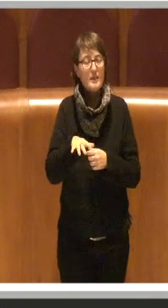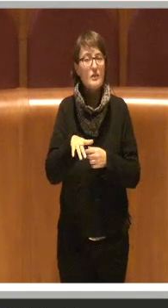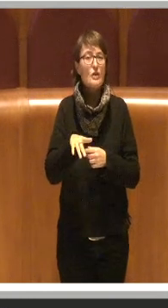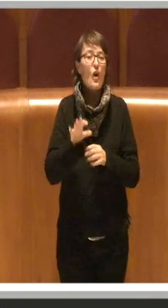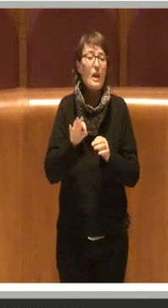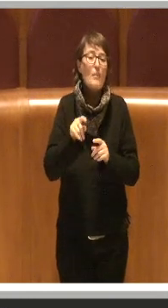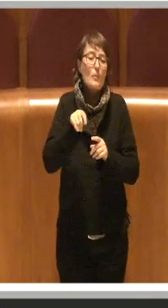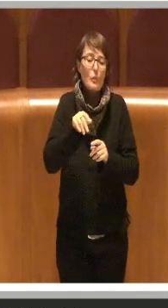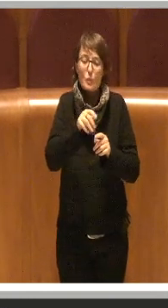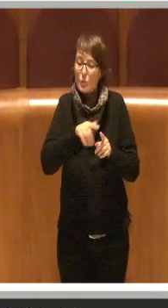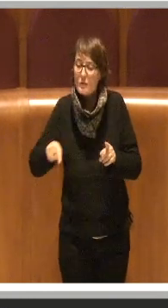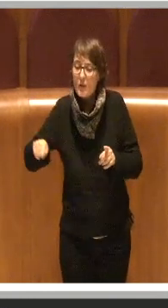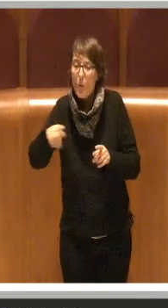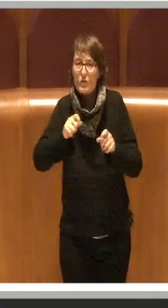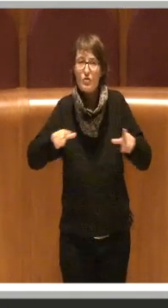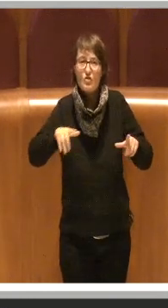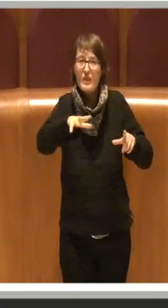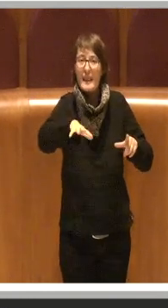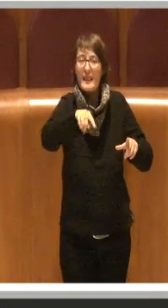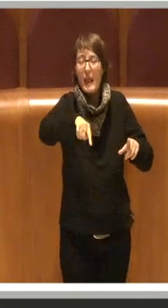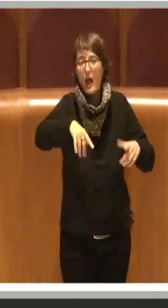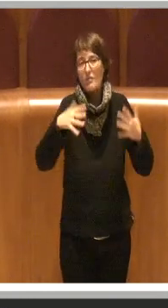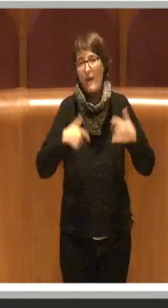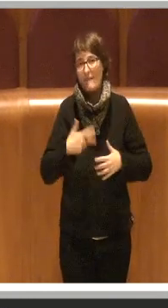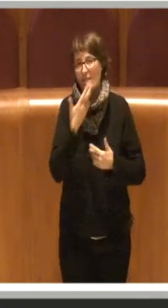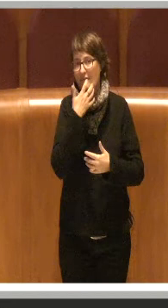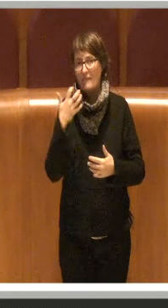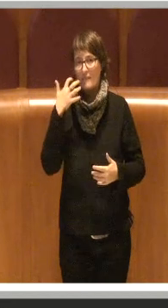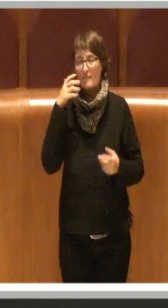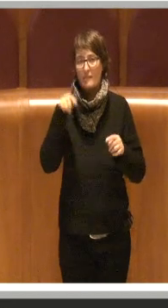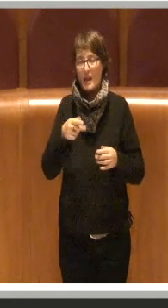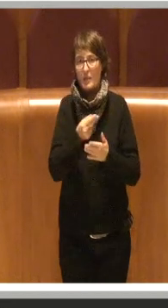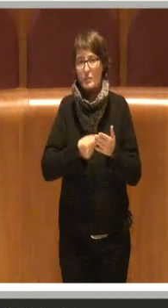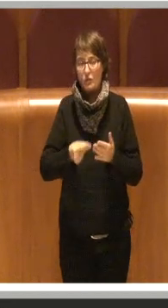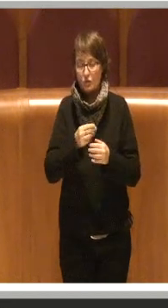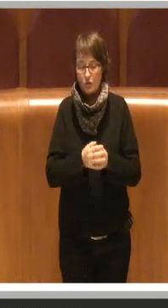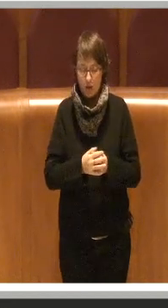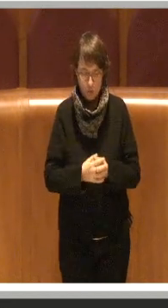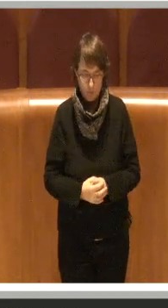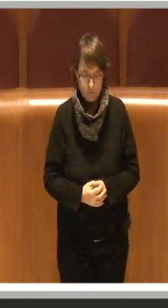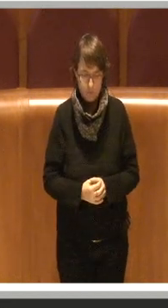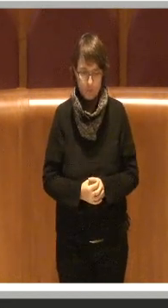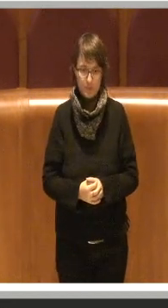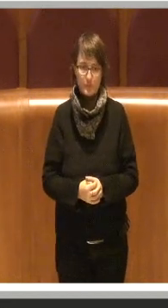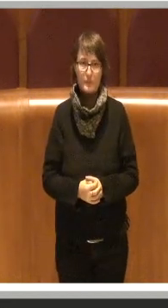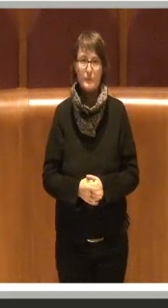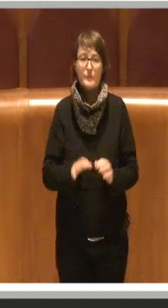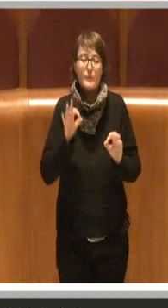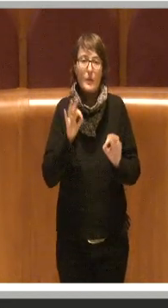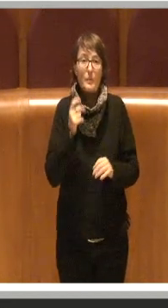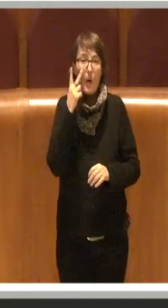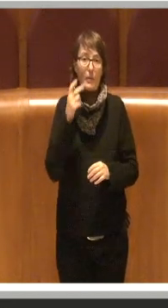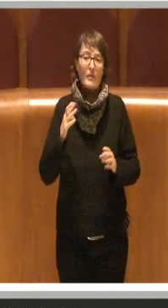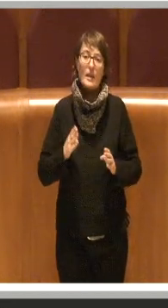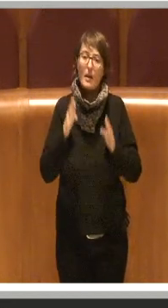di un quadrante intero di città, e secondo noi anche abbia una valenza cittadina, l'istanza appunto di prevedere il palazzetto